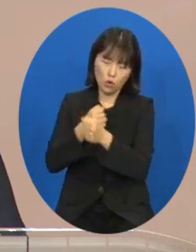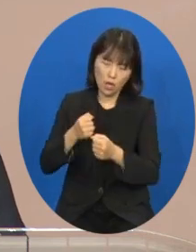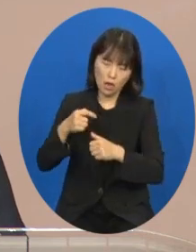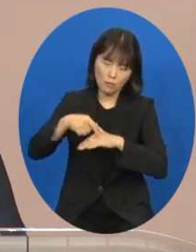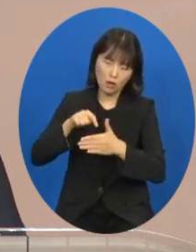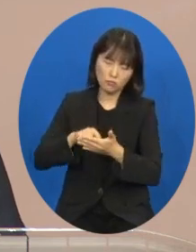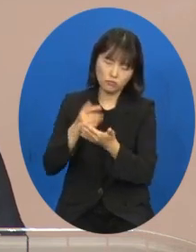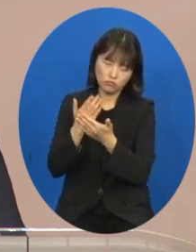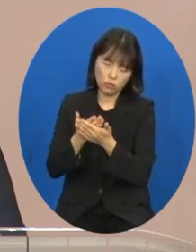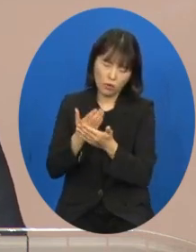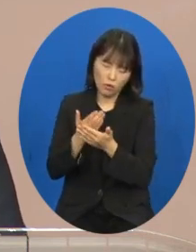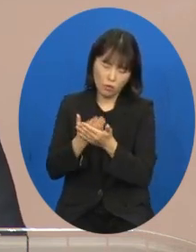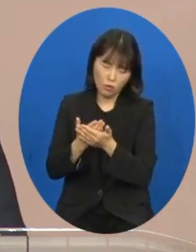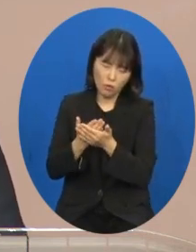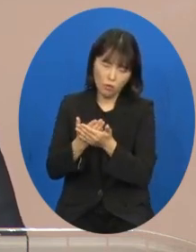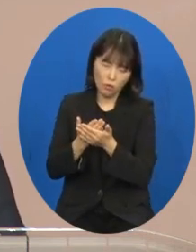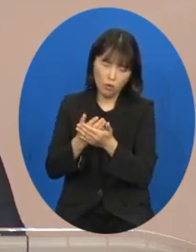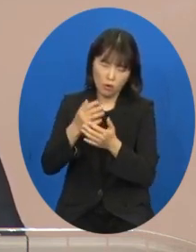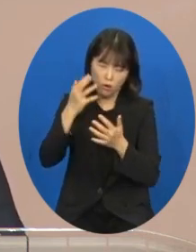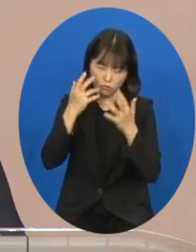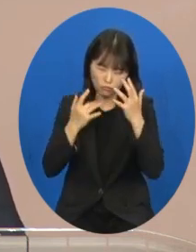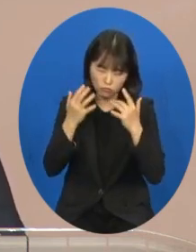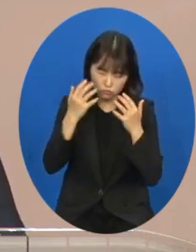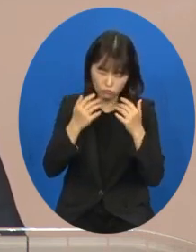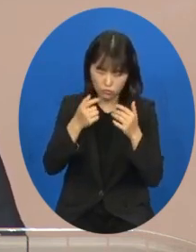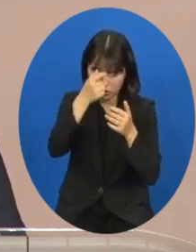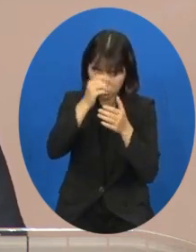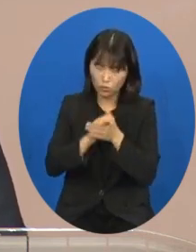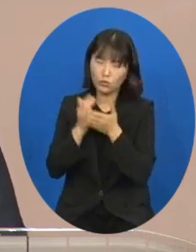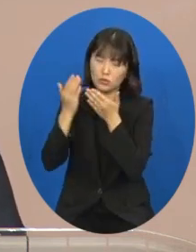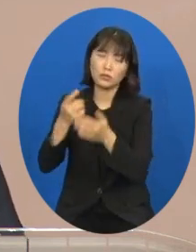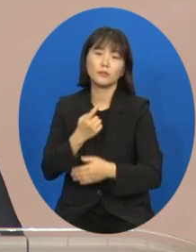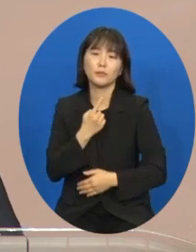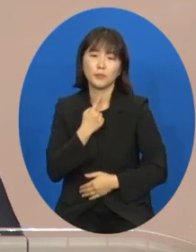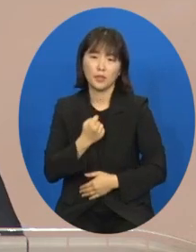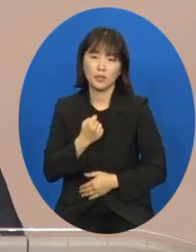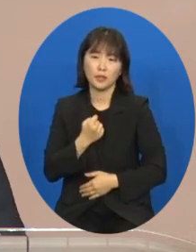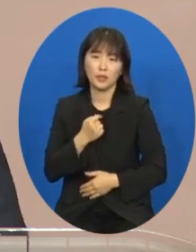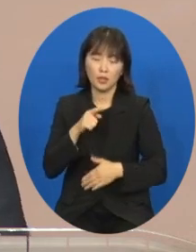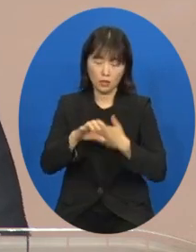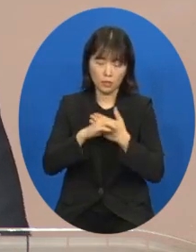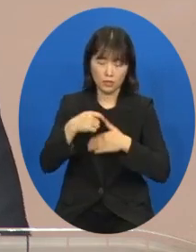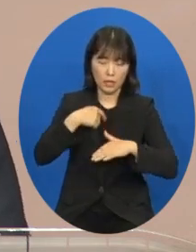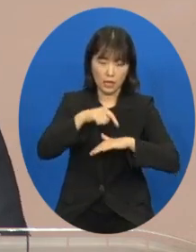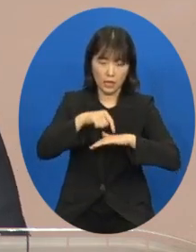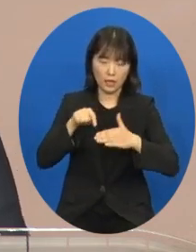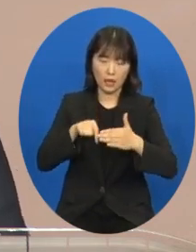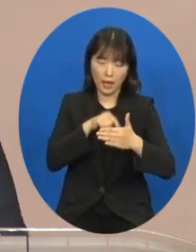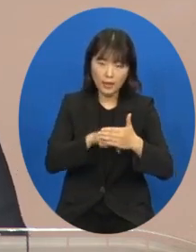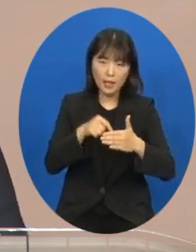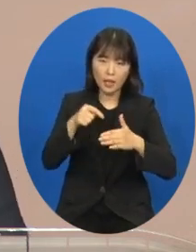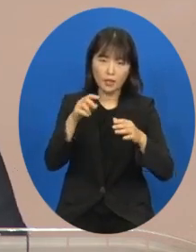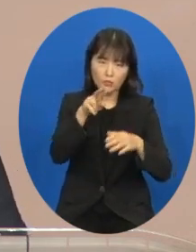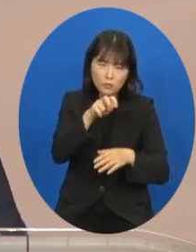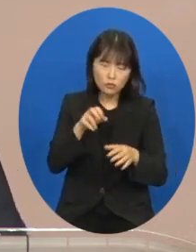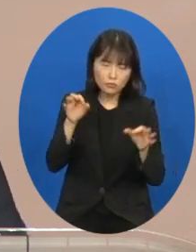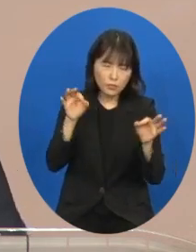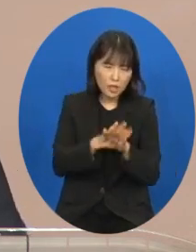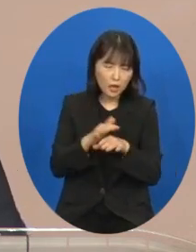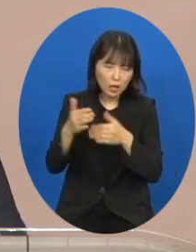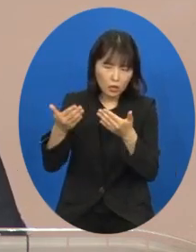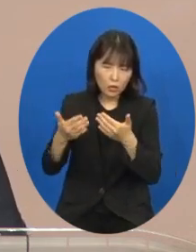마음을 주세요 하며 하나님께 울부짖었습니다. 그러면 제 안에 미움이 사라지게 해 주실 줄